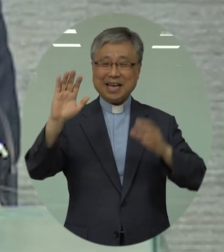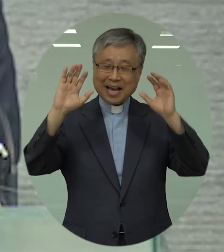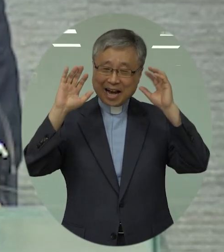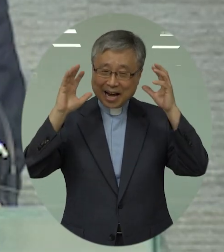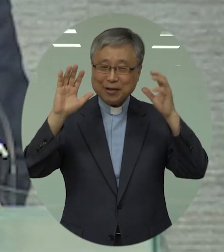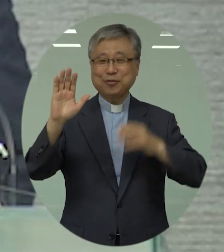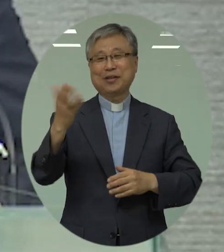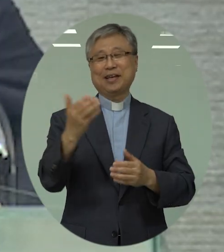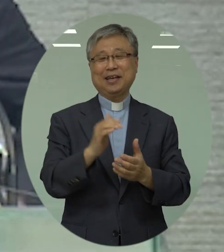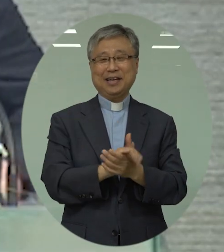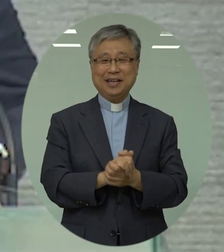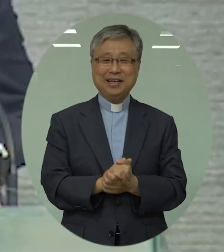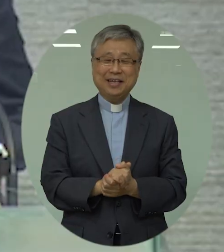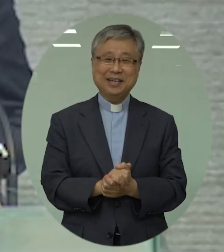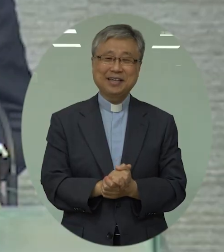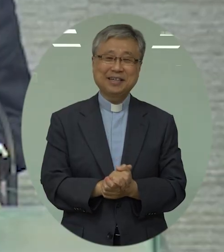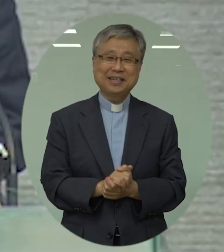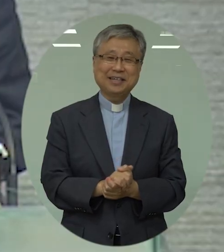네.